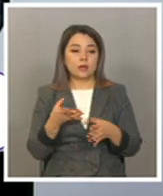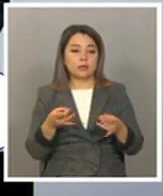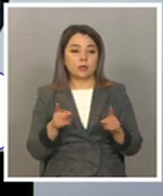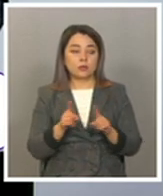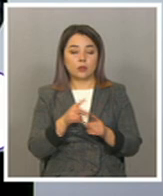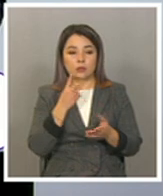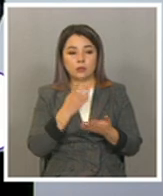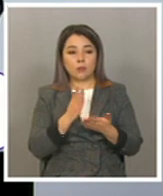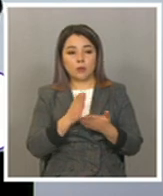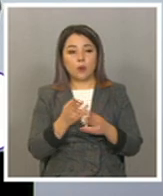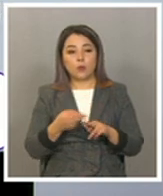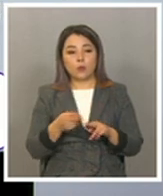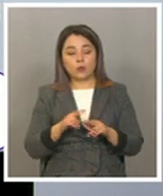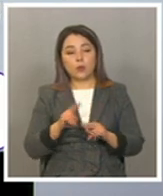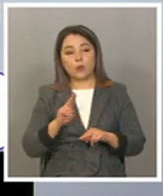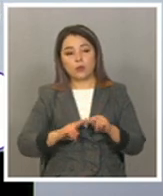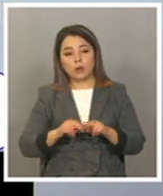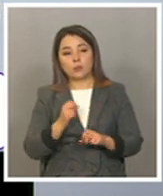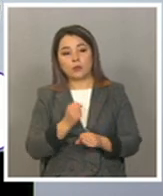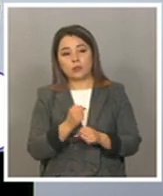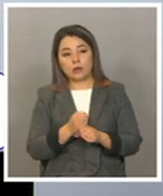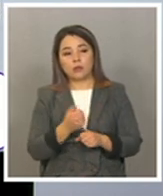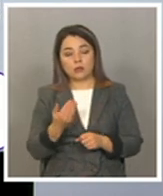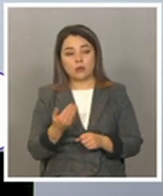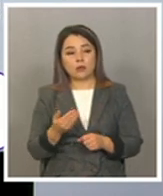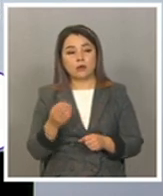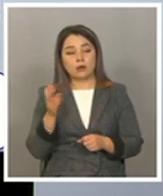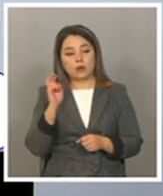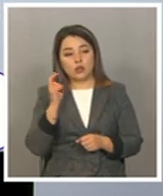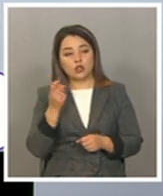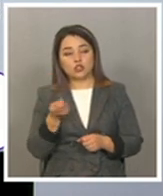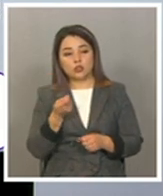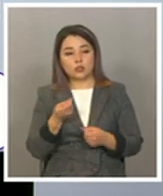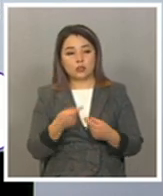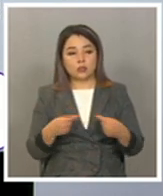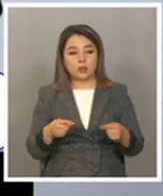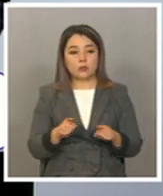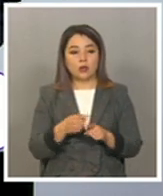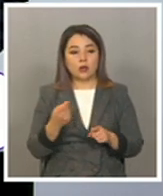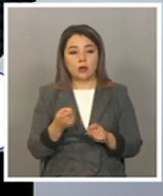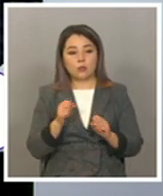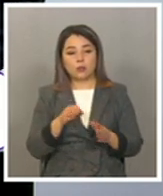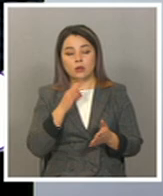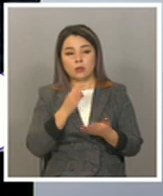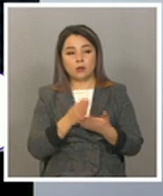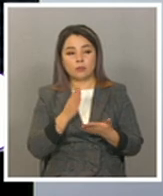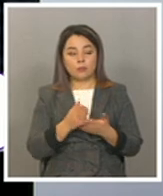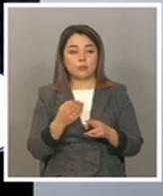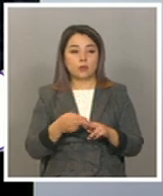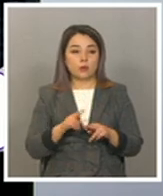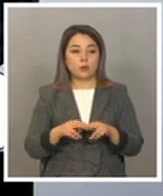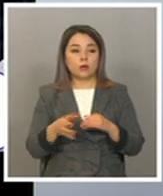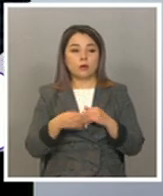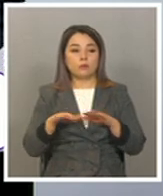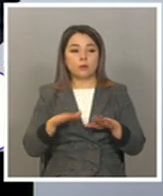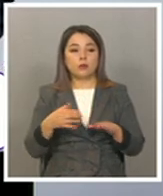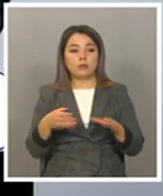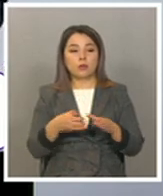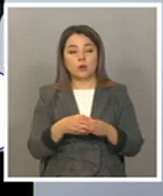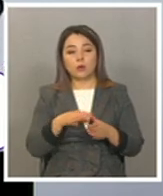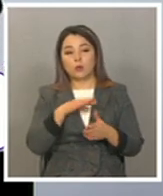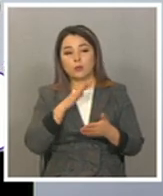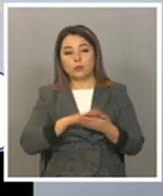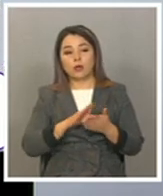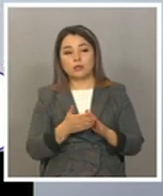келеді. Сондықтан олардың құрамында қарашық салыстырмалы түрде дала зонасымен салыстырғанда аз болуы мүмкін. Бұндай аумақтардың топырақтары көп